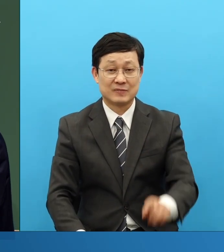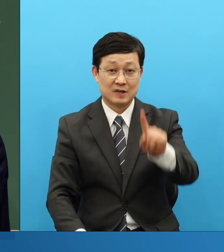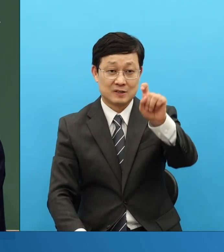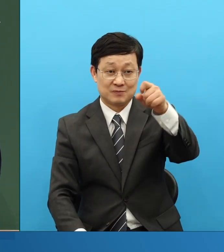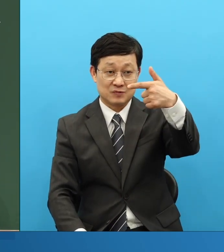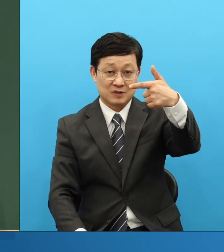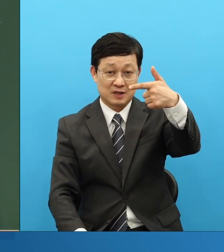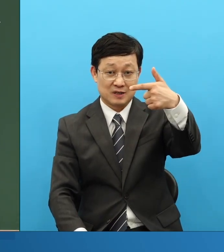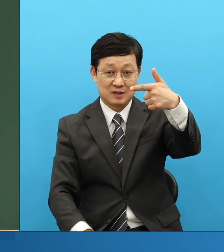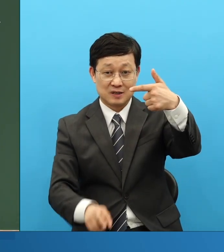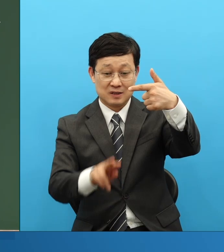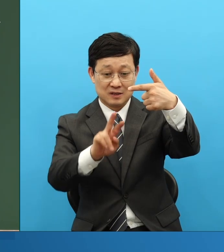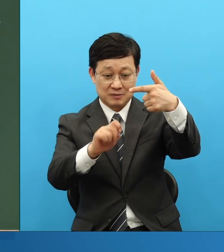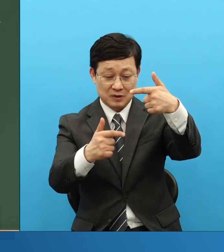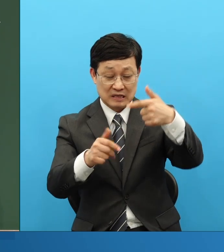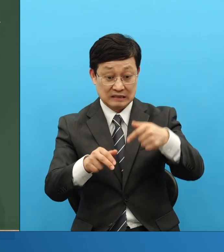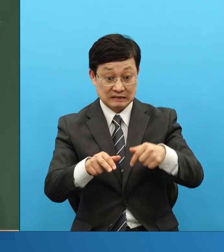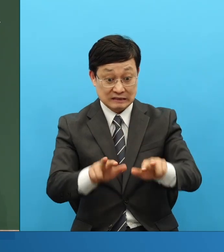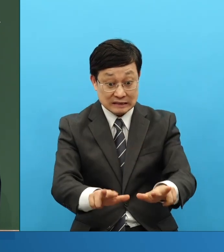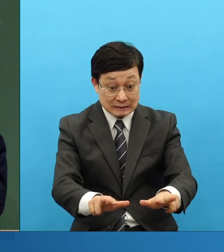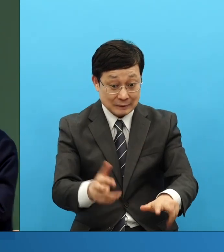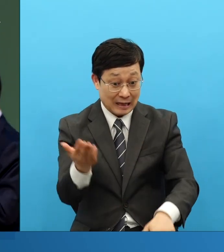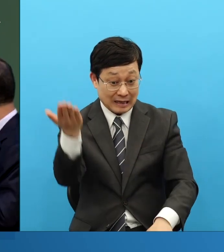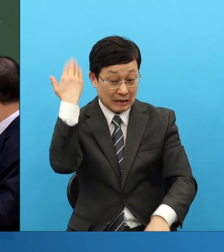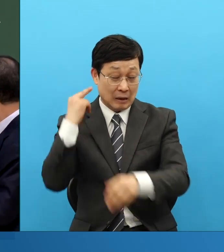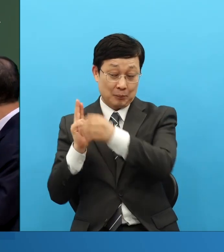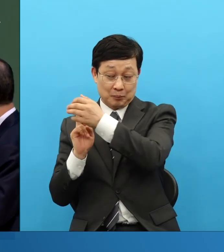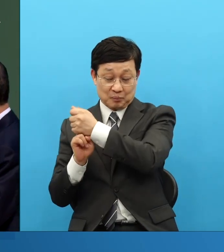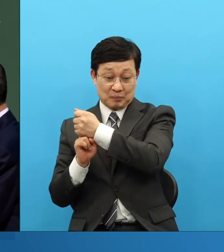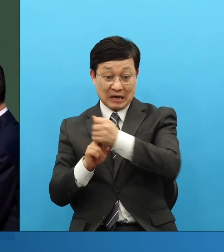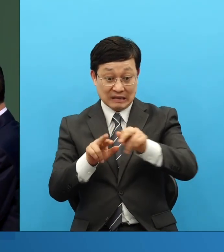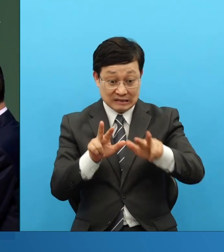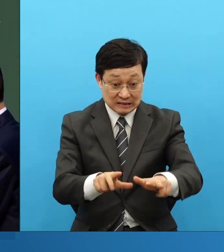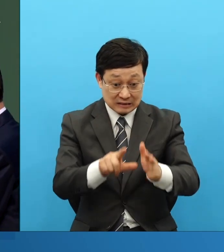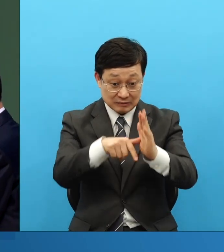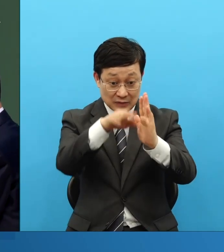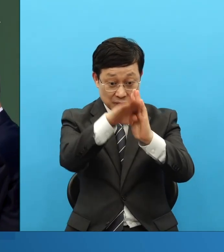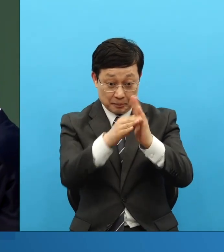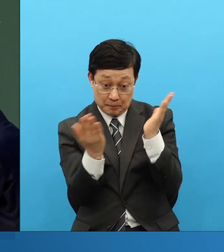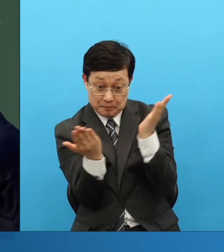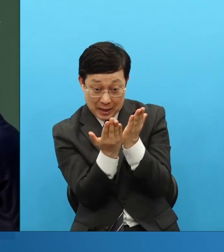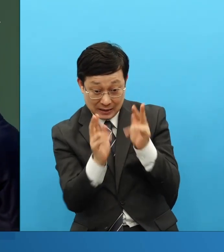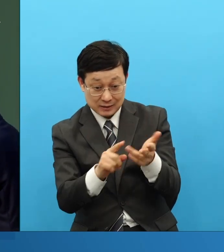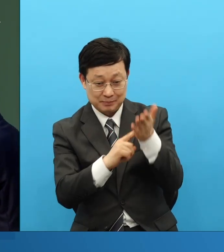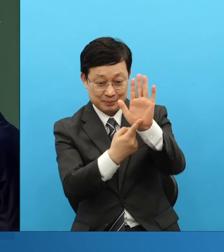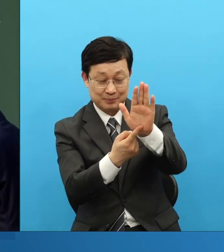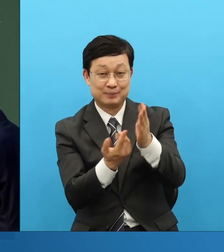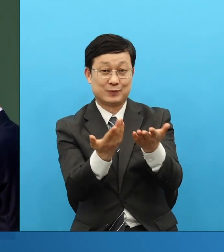지금 감추어진 거 주는 겁니다. He will give what's hidden now.